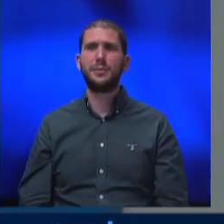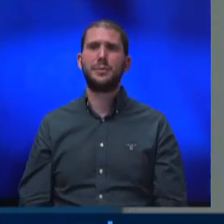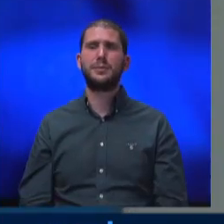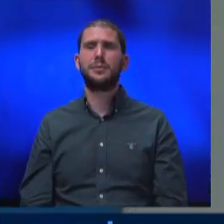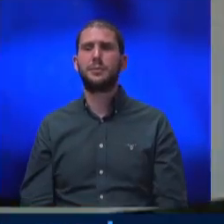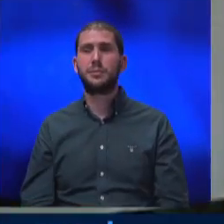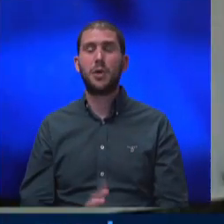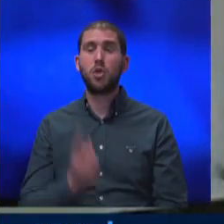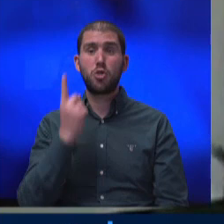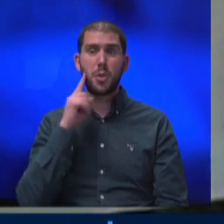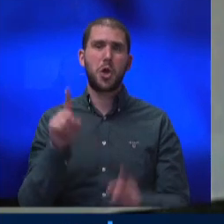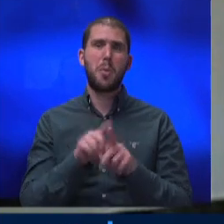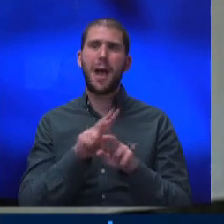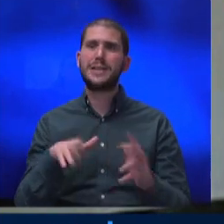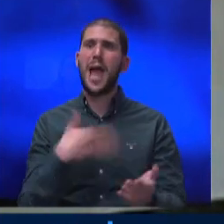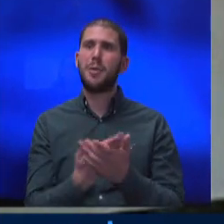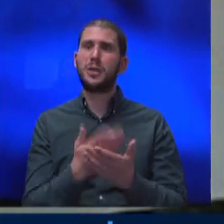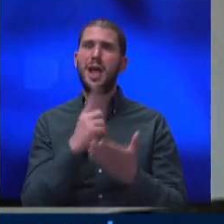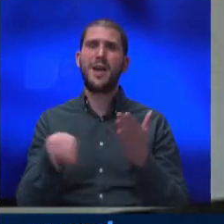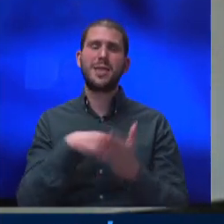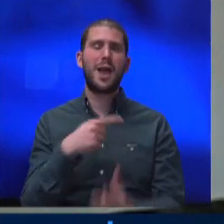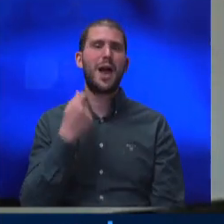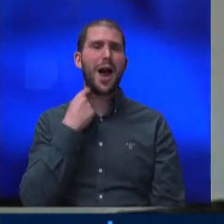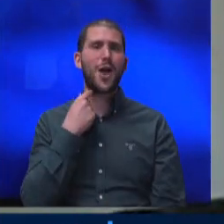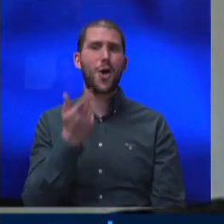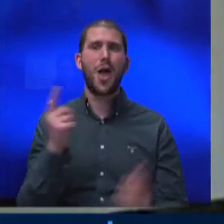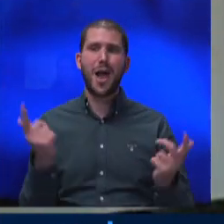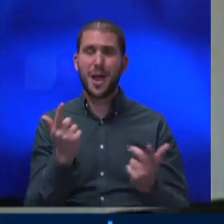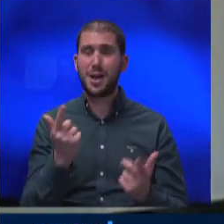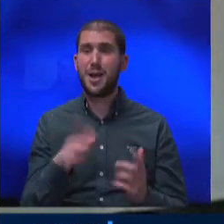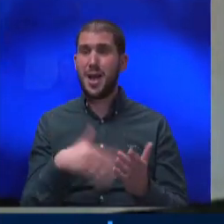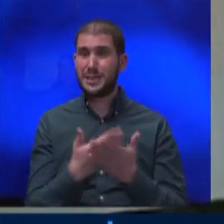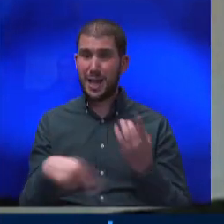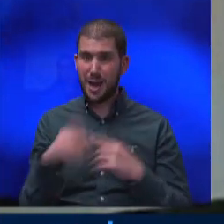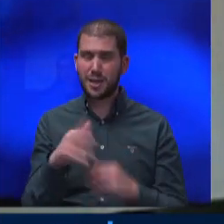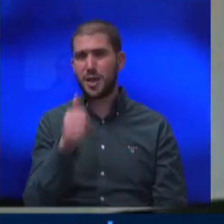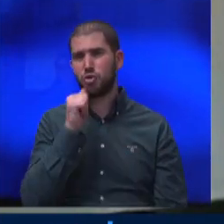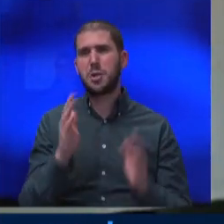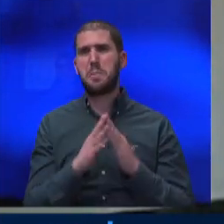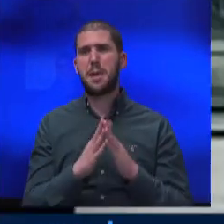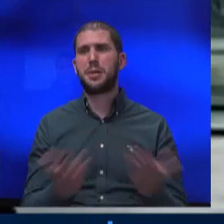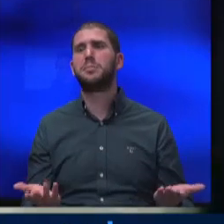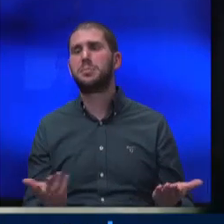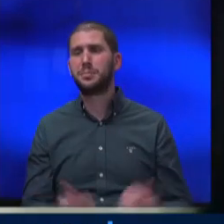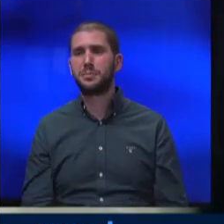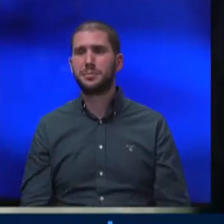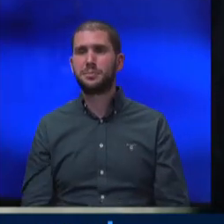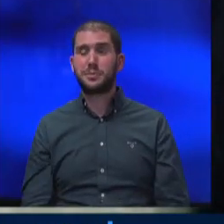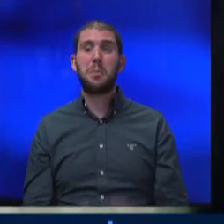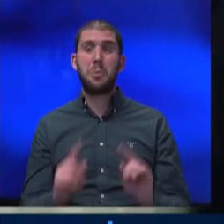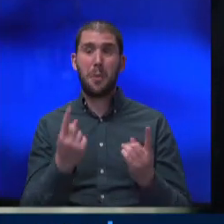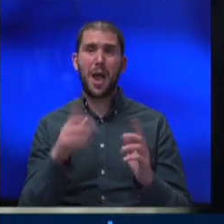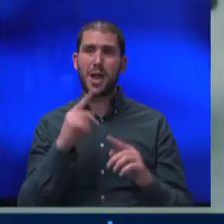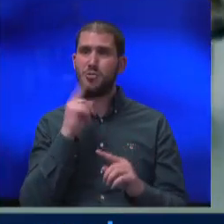לא שמענו, כמו בארץ, המלצות לוותר על האלכוהול בחגיגה. The advice that went around here was said, drink at home. כי בכל זאת, אחרי